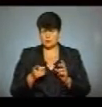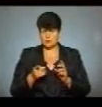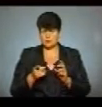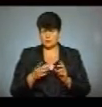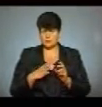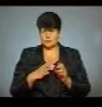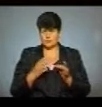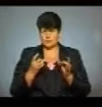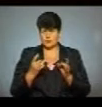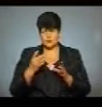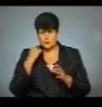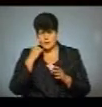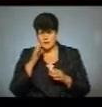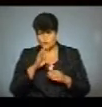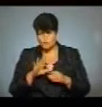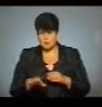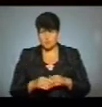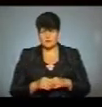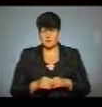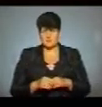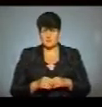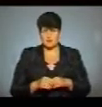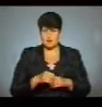одні суперники просто не думали,